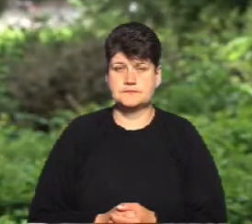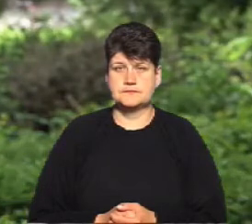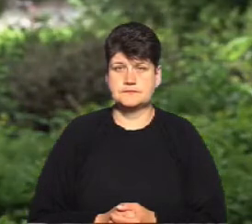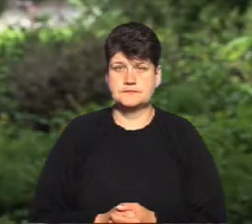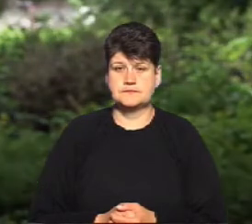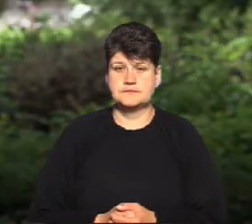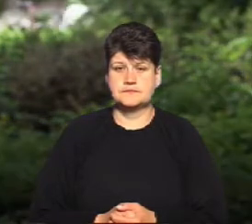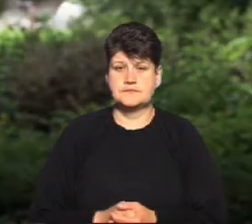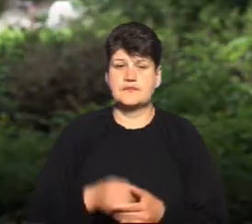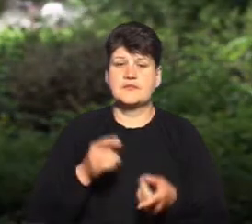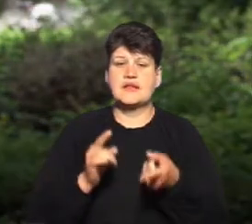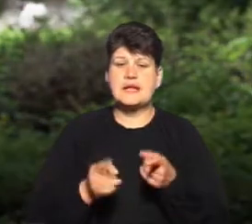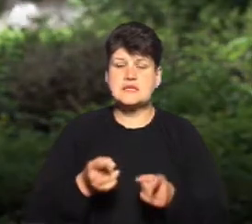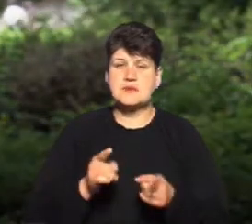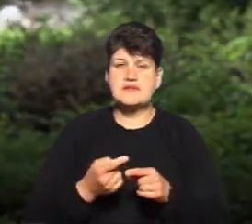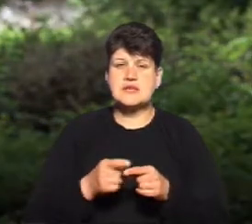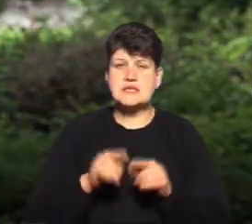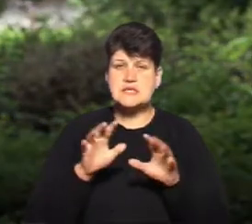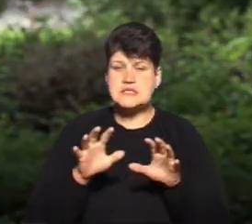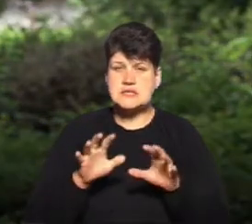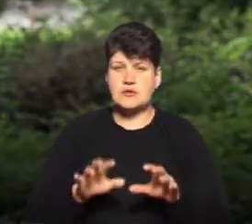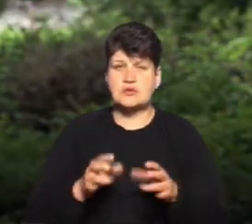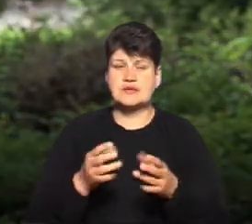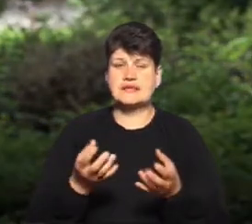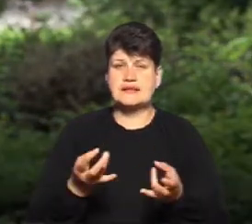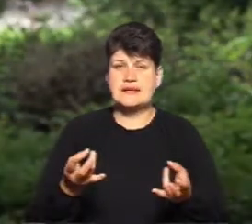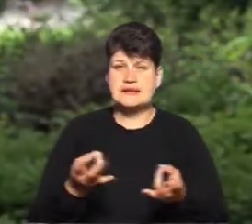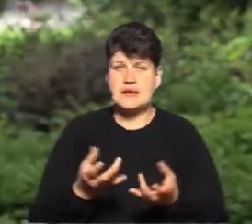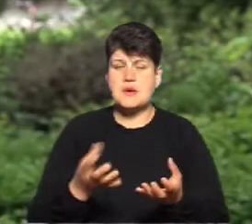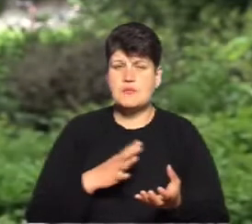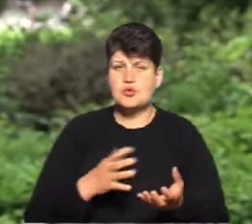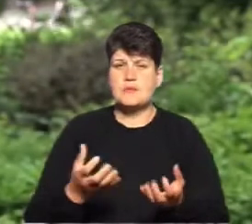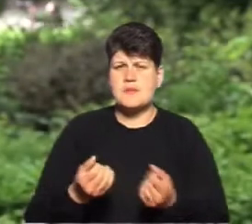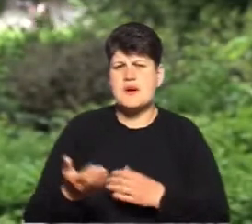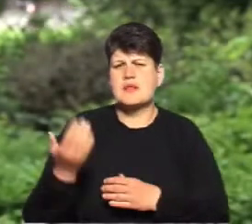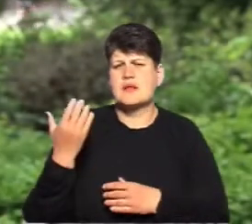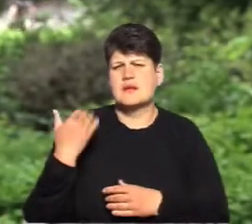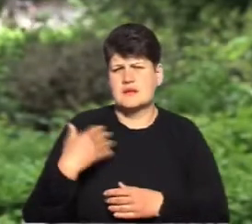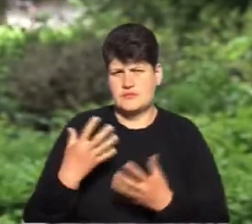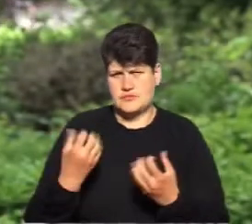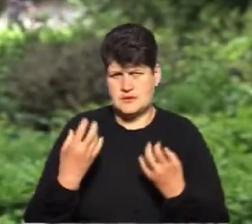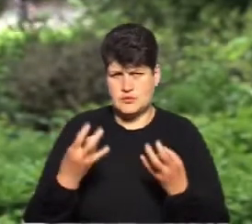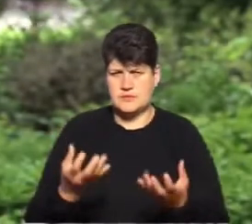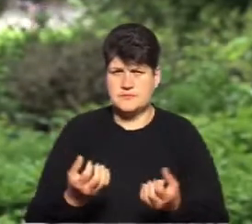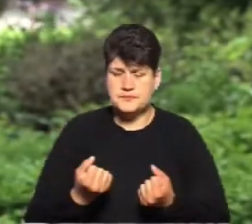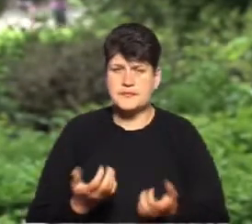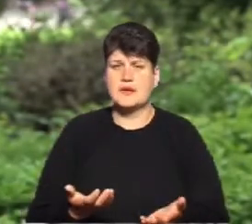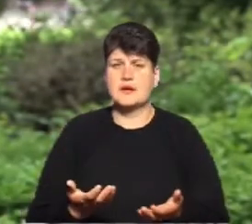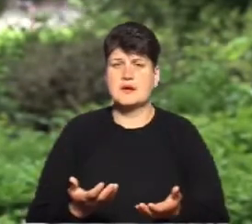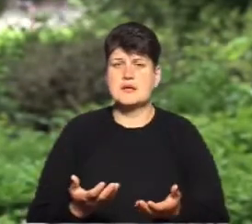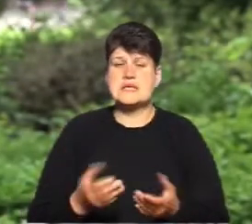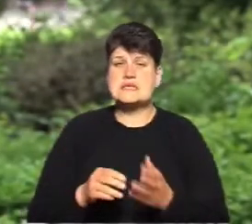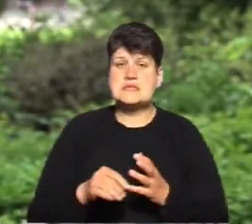Насправді ці закони треба було приймати набагато скоріше, тому що земля, яка була в